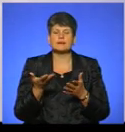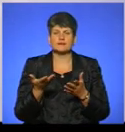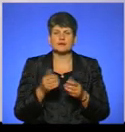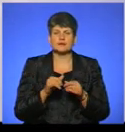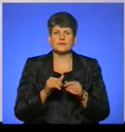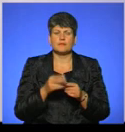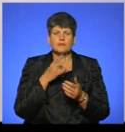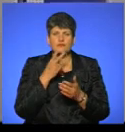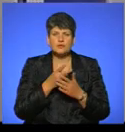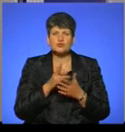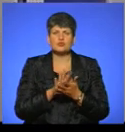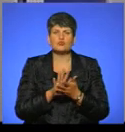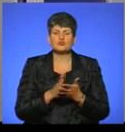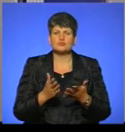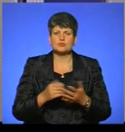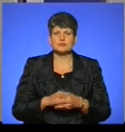щодо забрудненості?